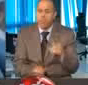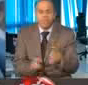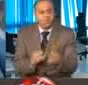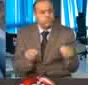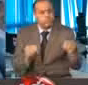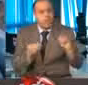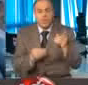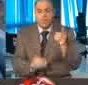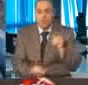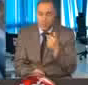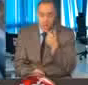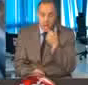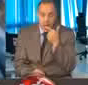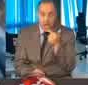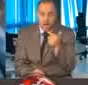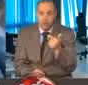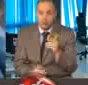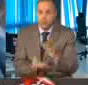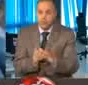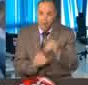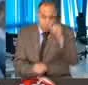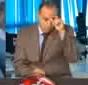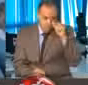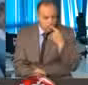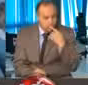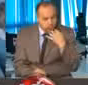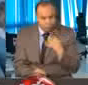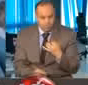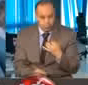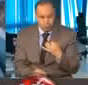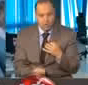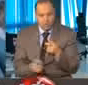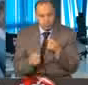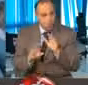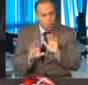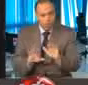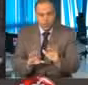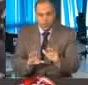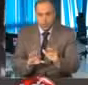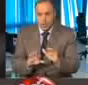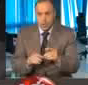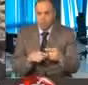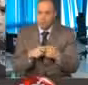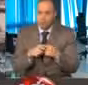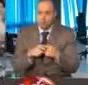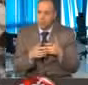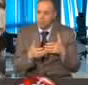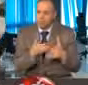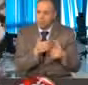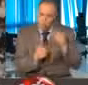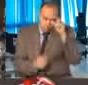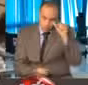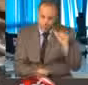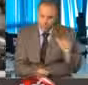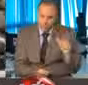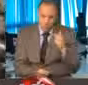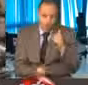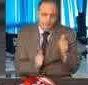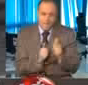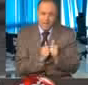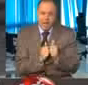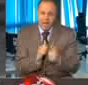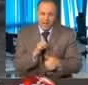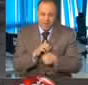التفاقم. وقد أعلنت جماعة الحوثي التزامها بهذه الهدنة، ويحارب التحالف المقاتلين الحوثيين وقوات